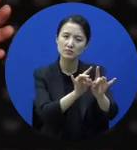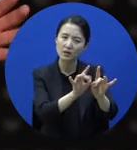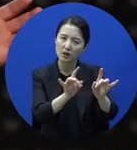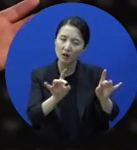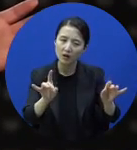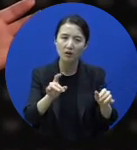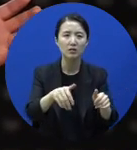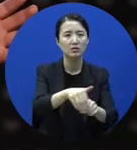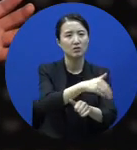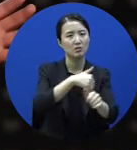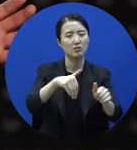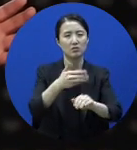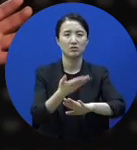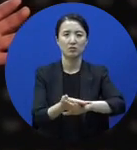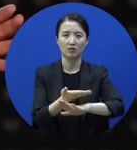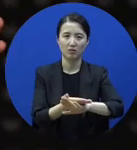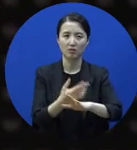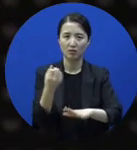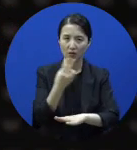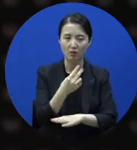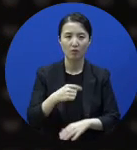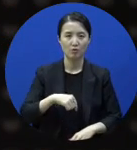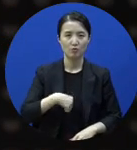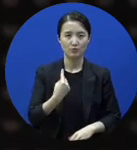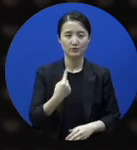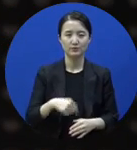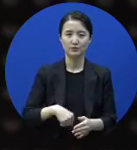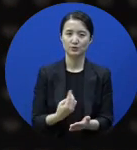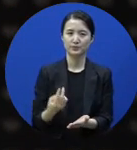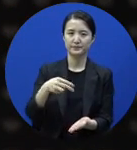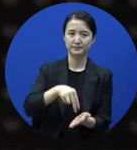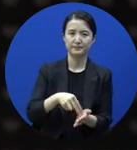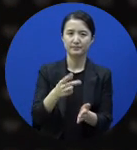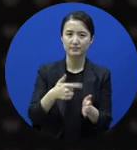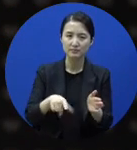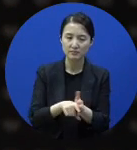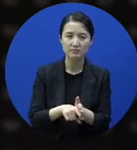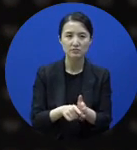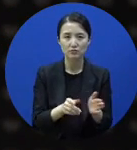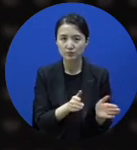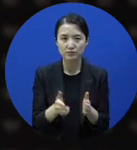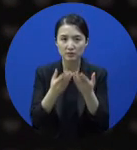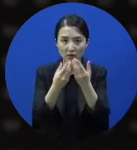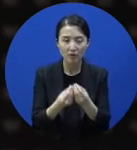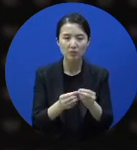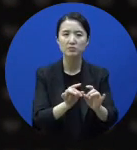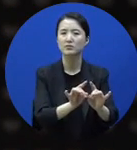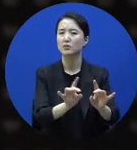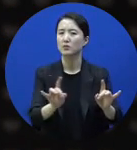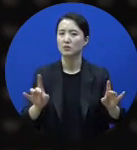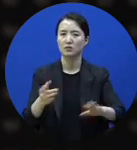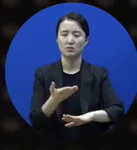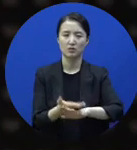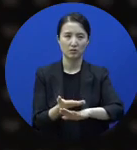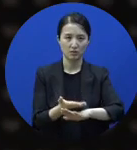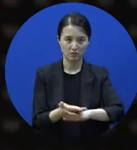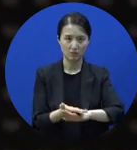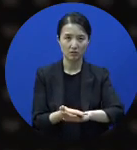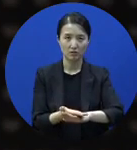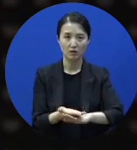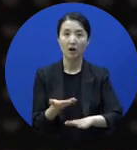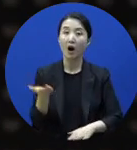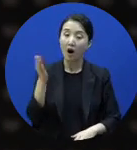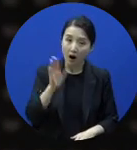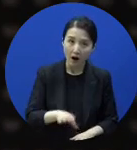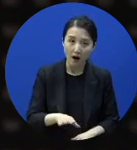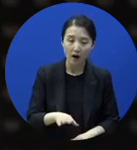그걸 준비하는 과정들이 존재합니다. 그렇다고 해서 실행을 하지 않으면 안 되거든요. 지금부터는 좀 실행에 대한 이야기를 하나씩 한번